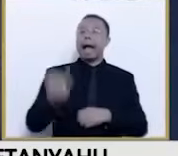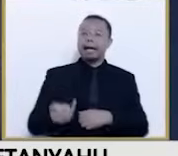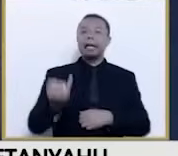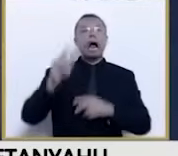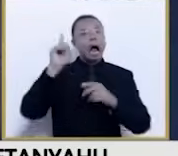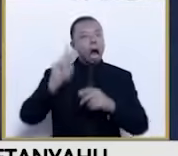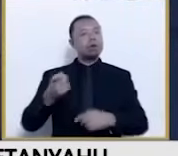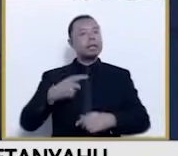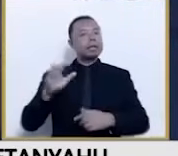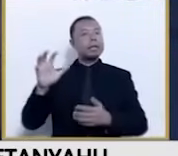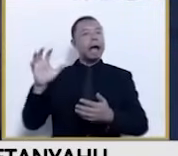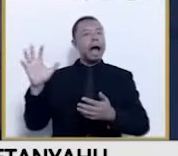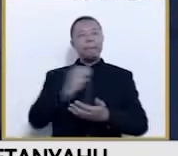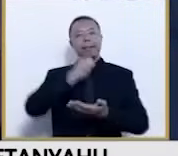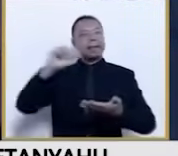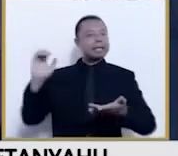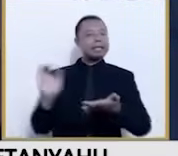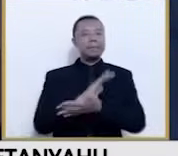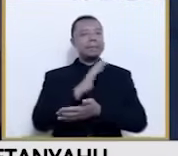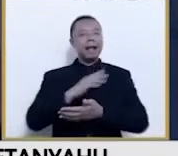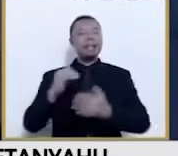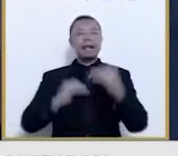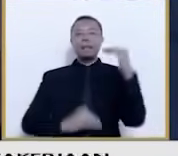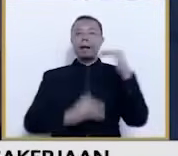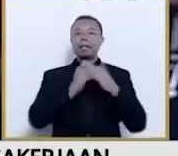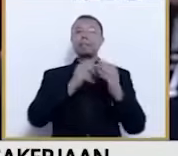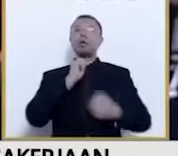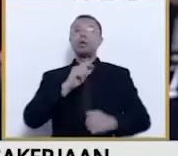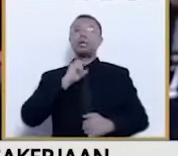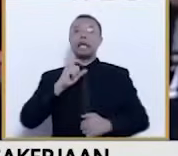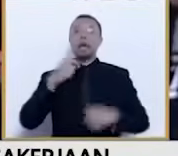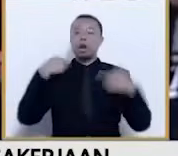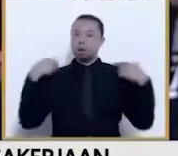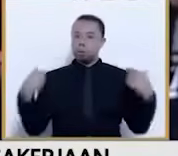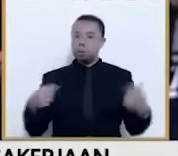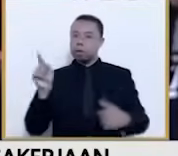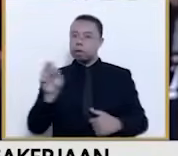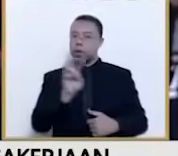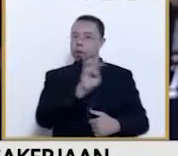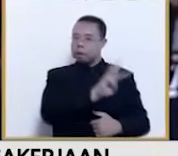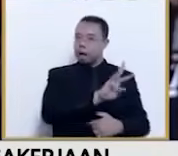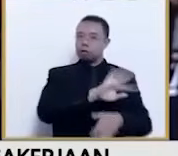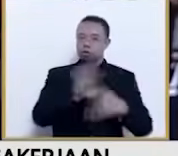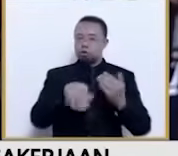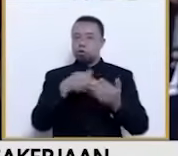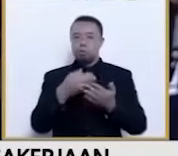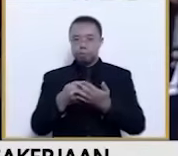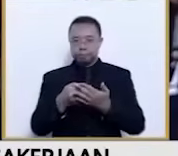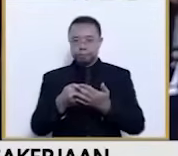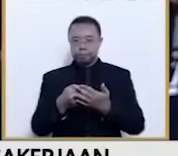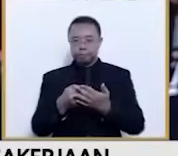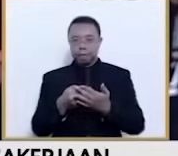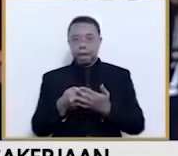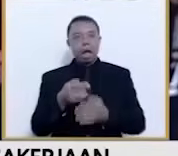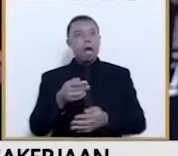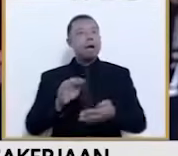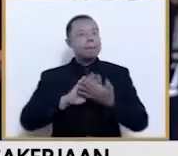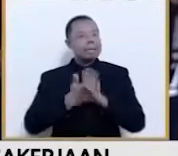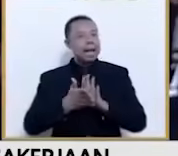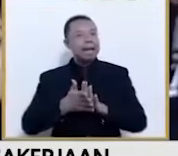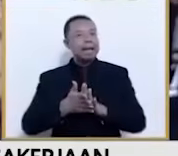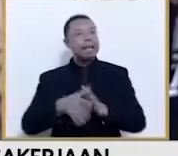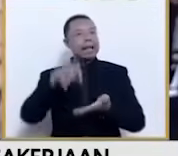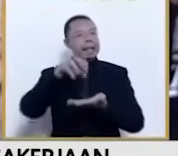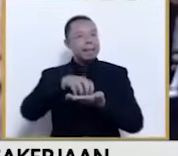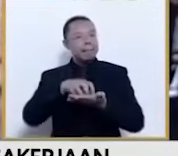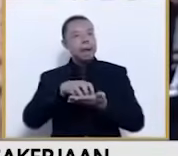harus digunakan semaksimal mungkin oleh semua pasangan calon gubernur dan wakil gubernur DKI Jakarta sebagai sarana